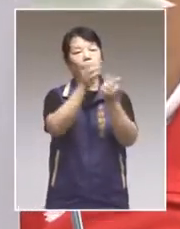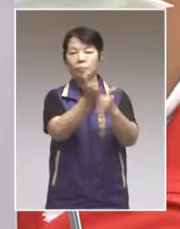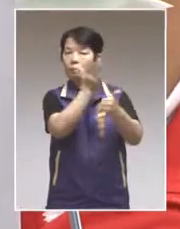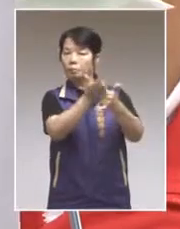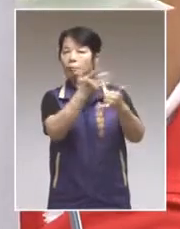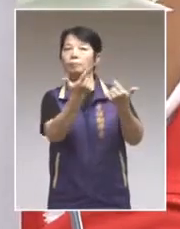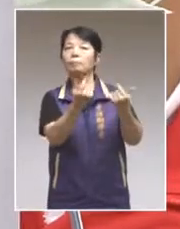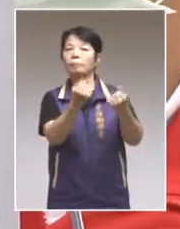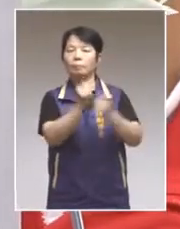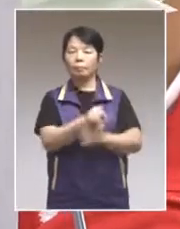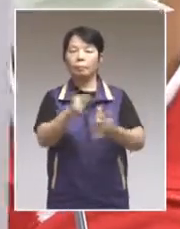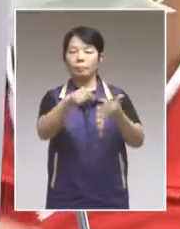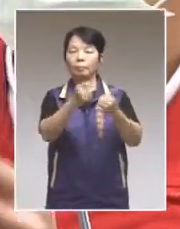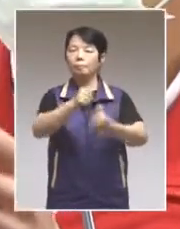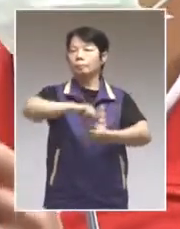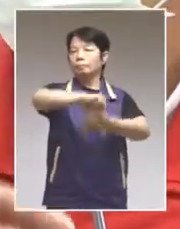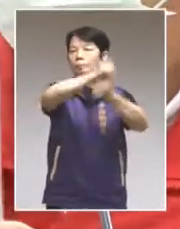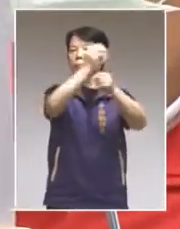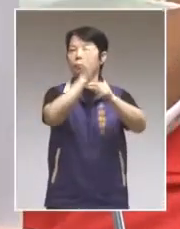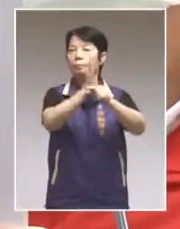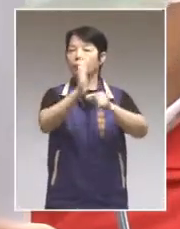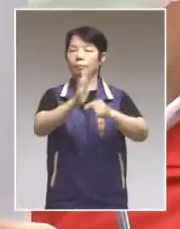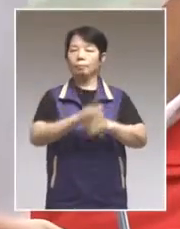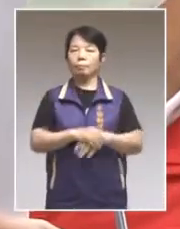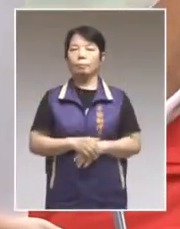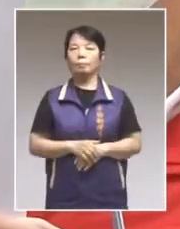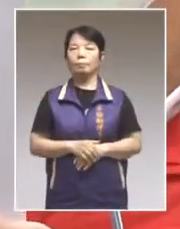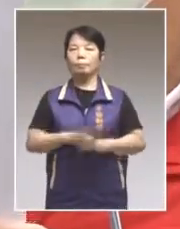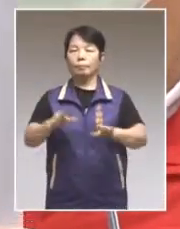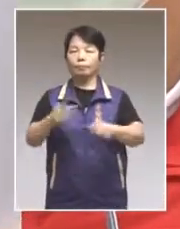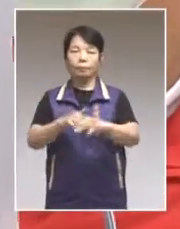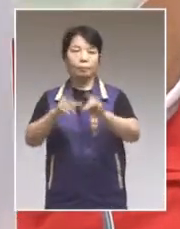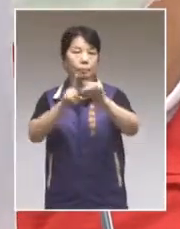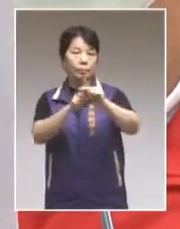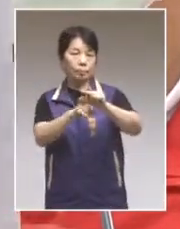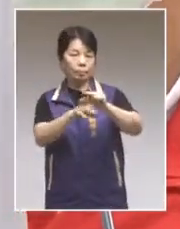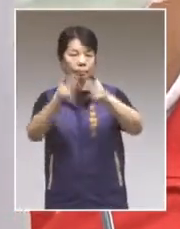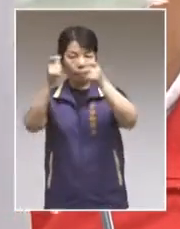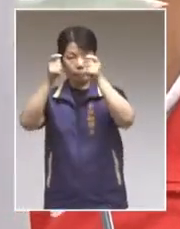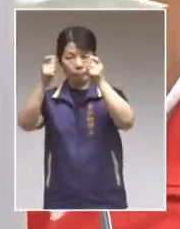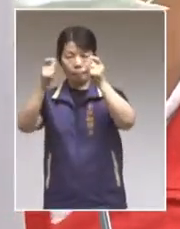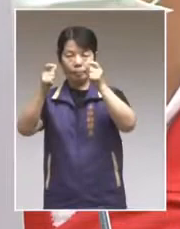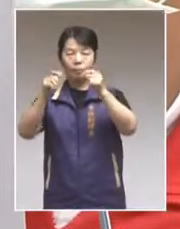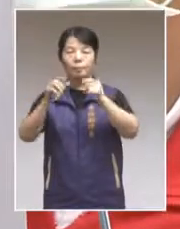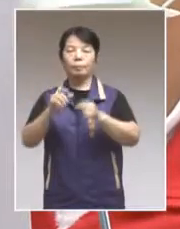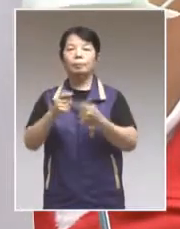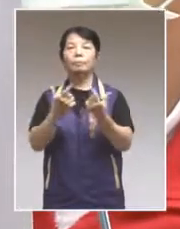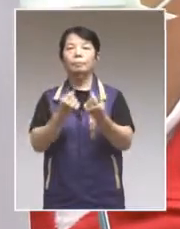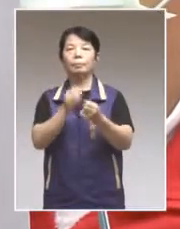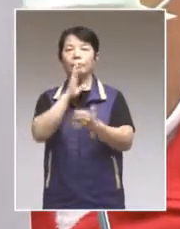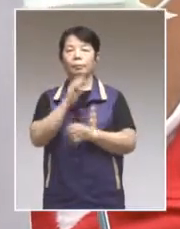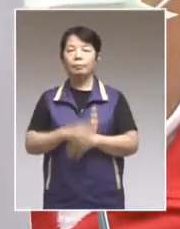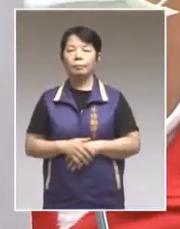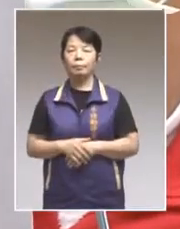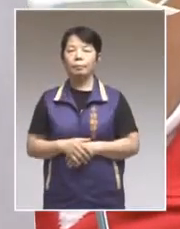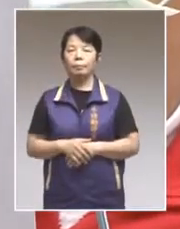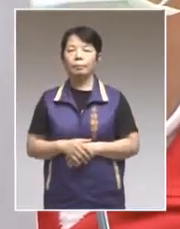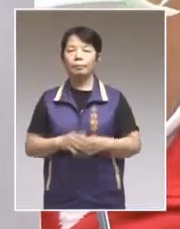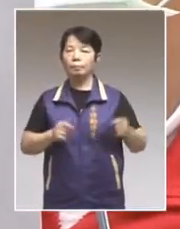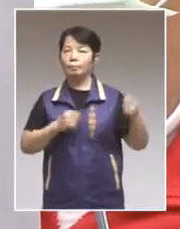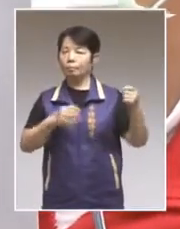数量持续的攀升。那在台中高雄在相对的数量也逐渐